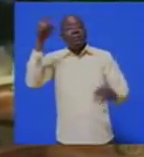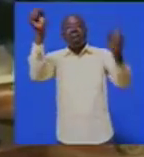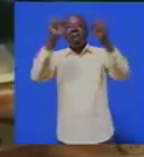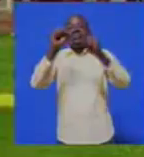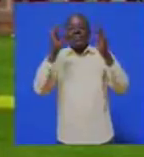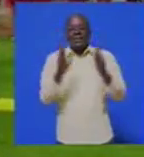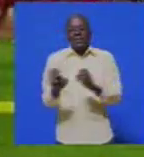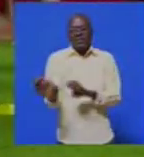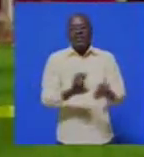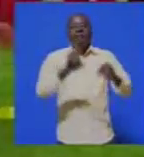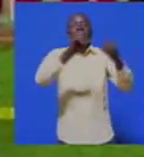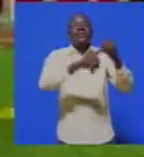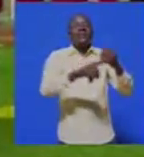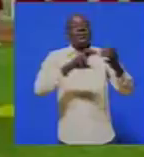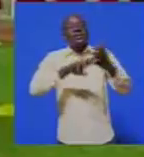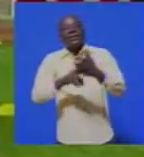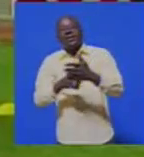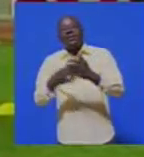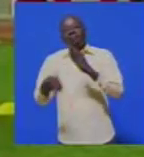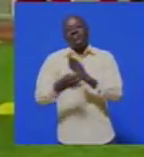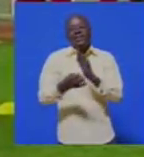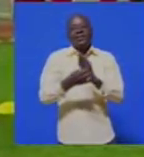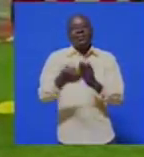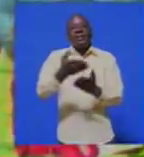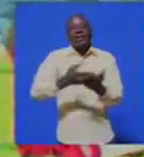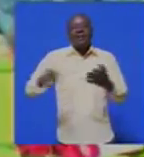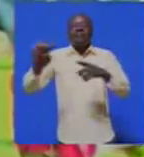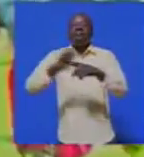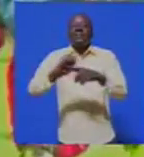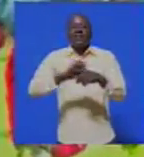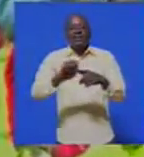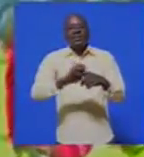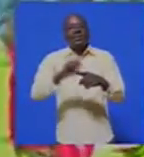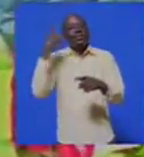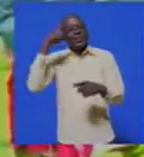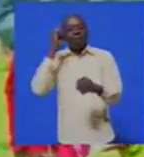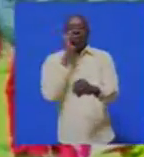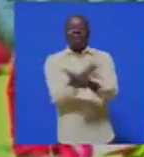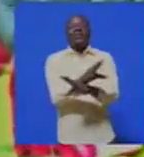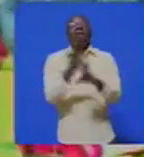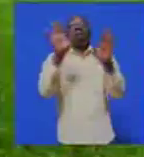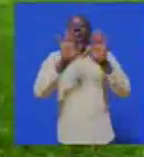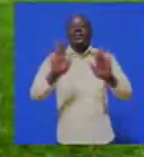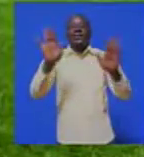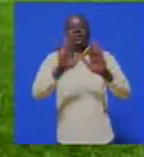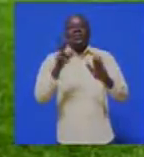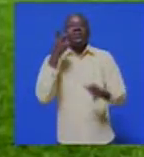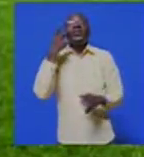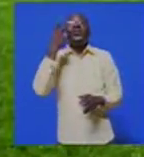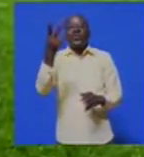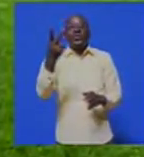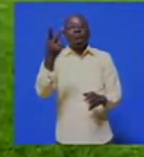font les derniers réglages de l'équipe. Quelques exercices d'appoint pour être prêts ce dimanche. Vu l'état de la